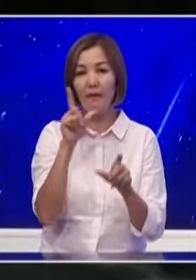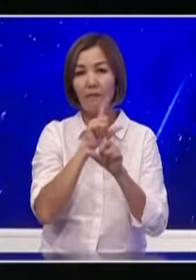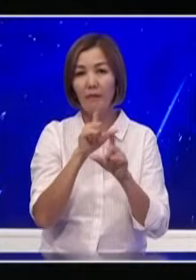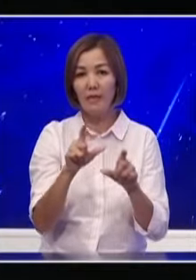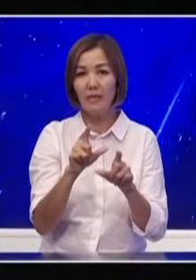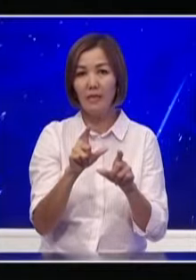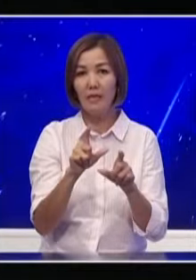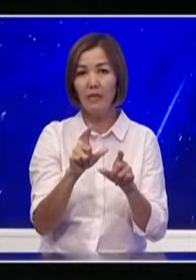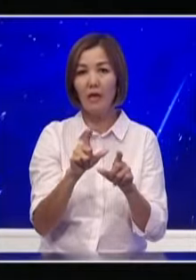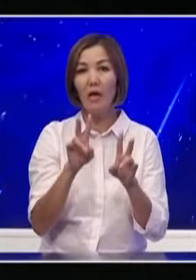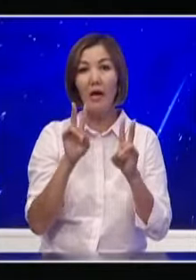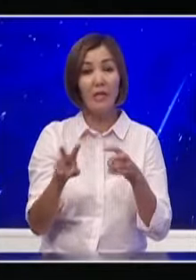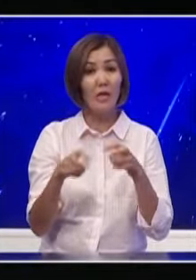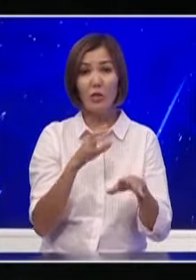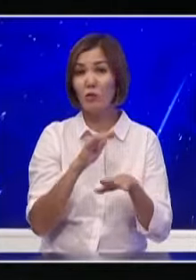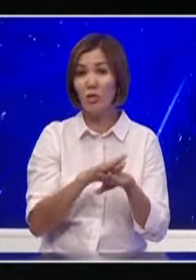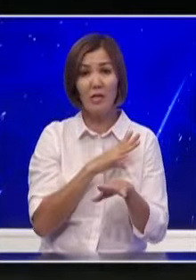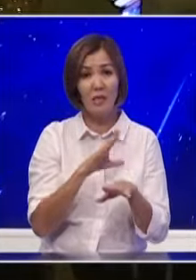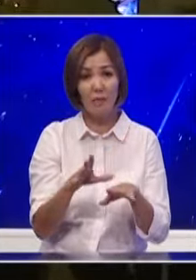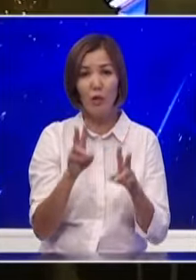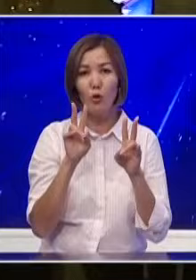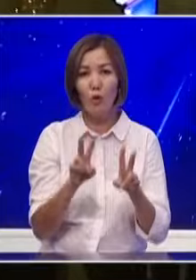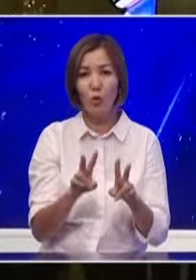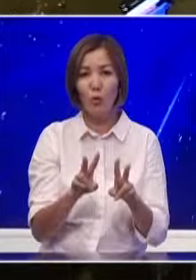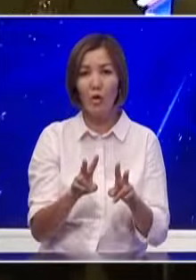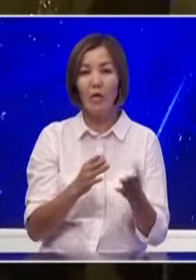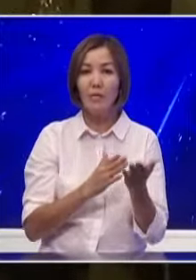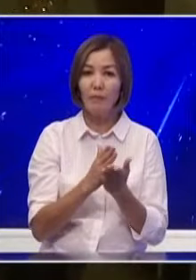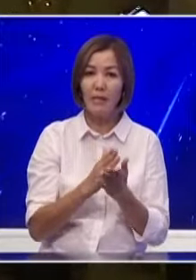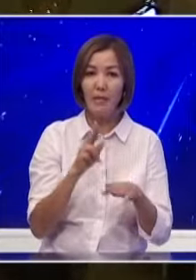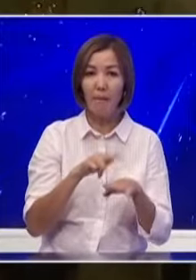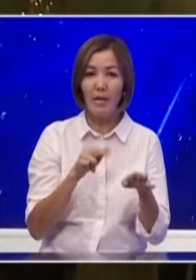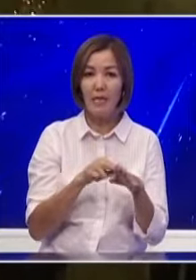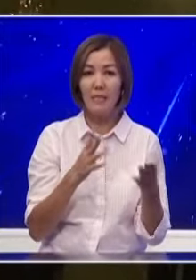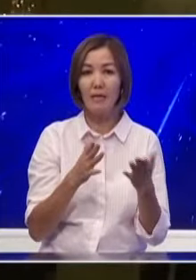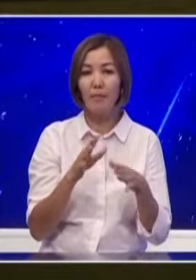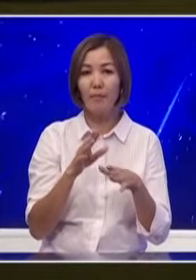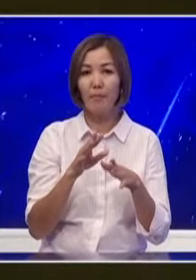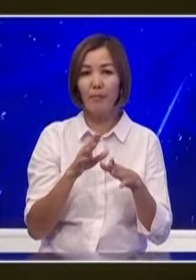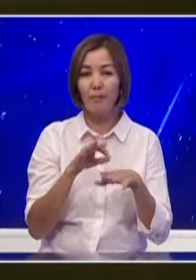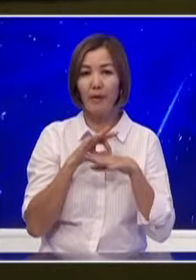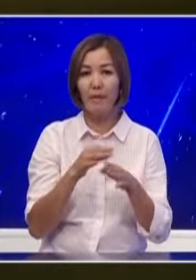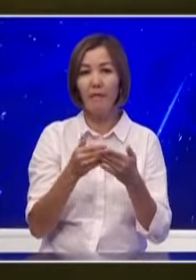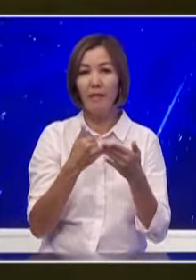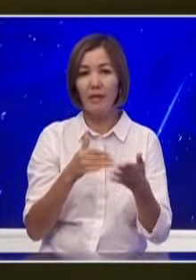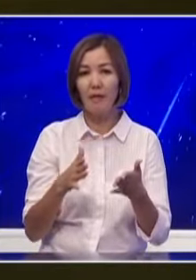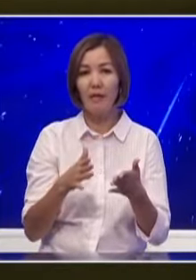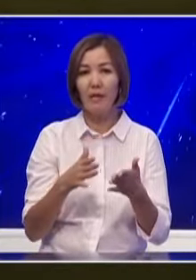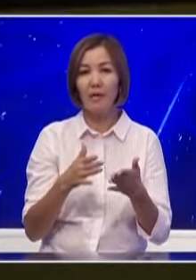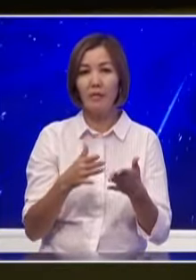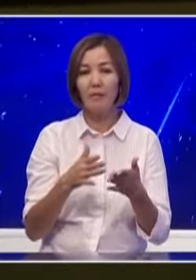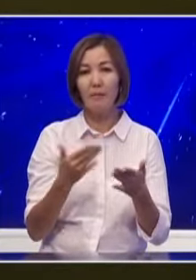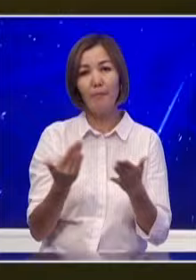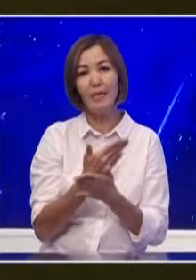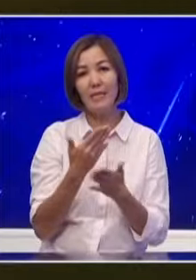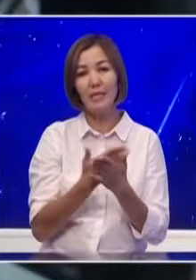увеселительных заведений, однако нарушений выявлено не было. Но тем не менее сотрудники местной полицейской службы провели